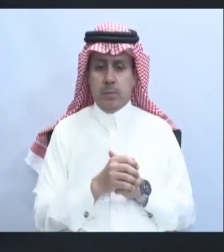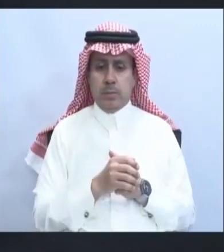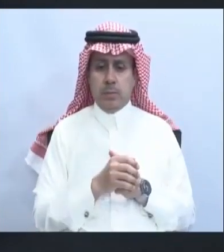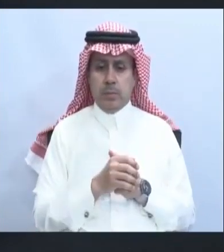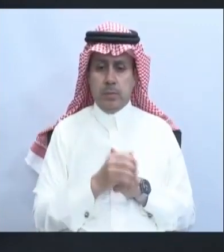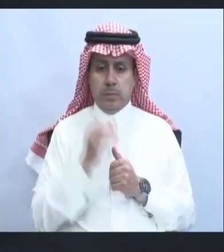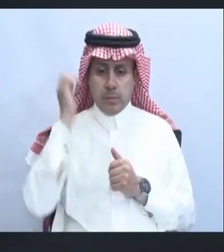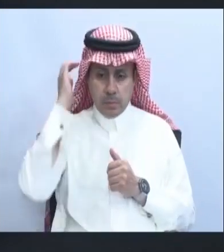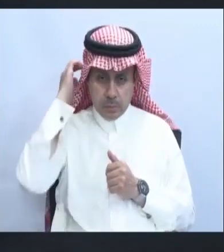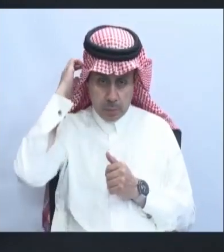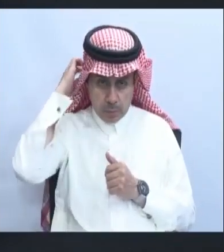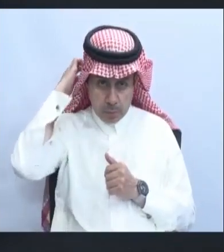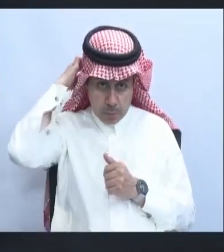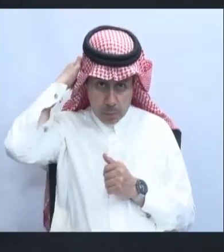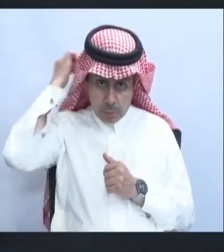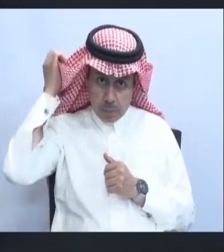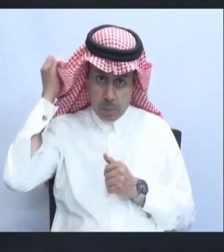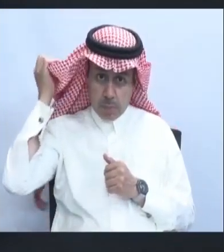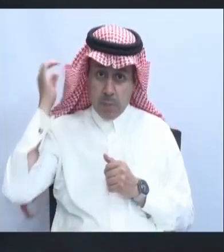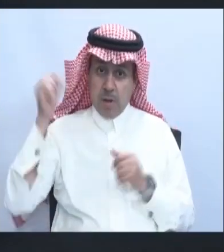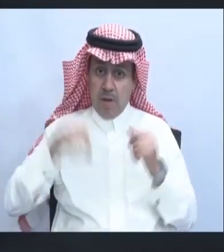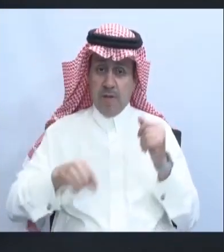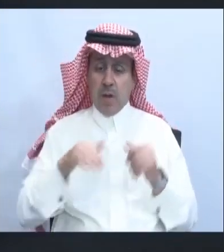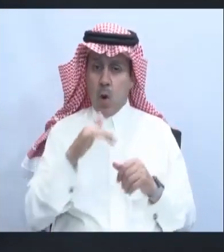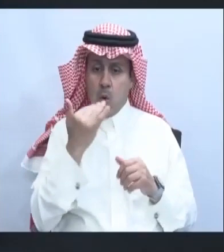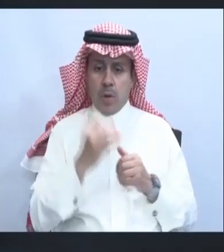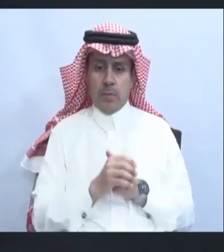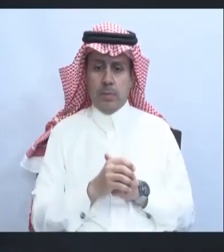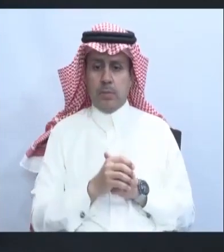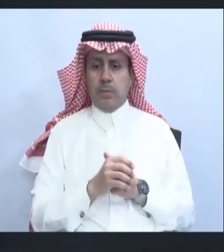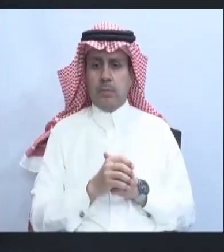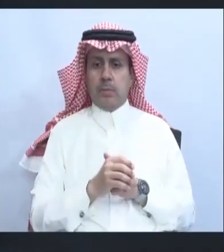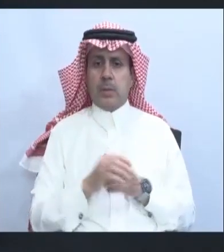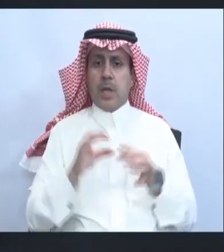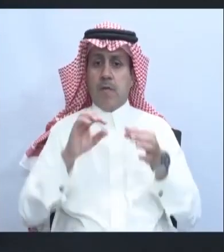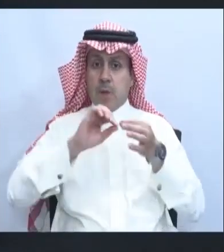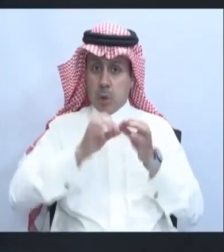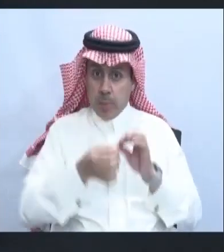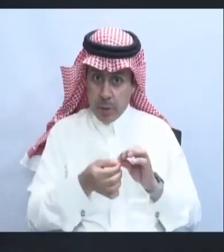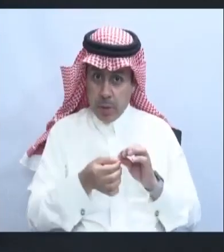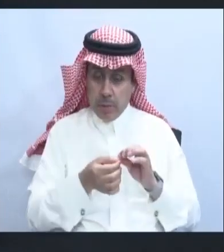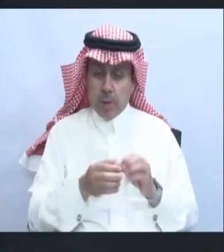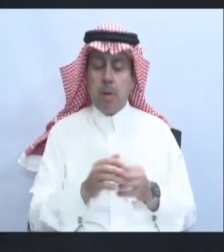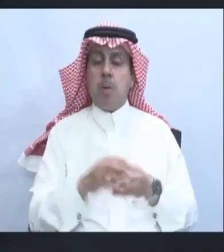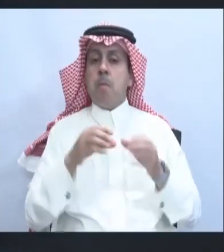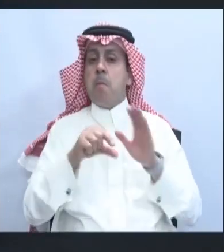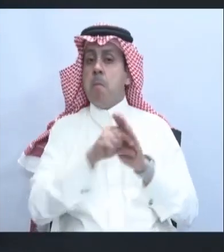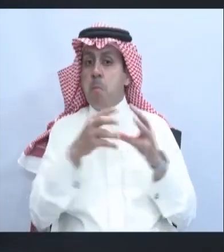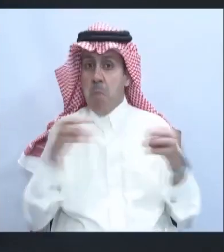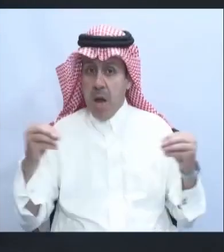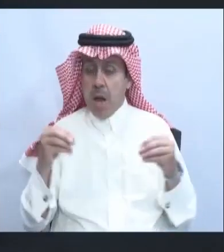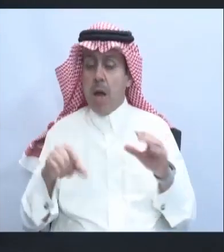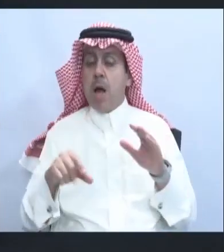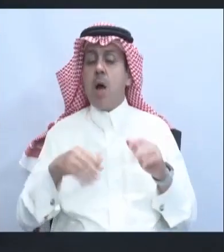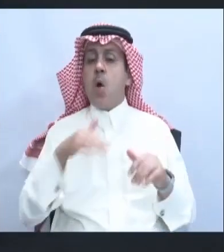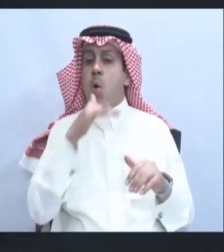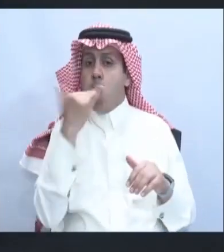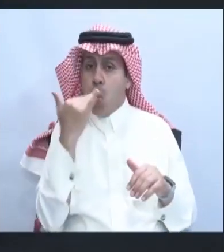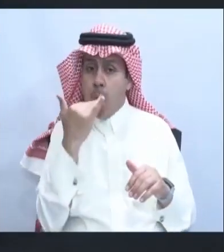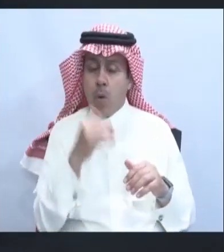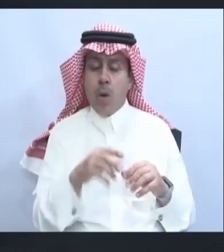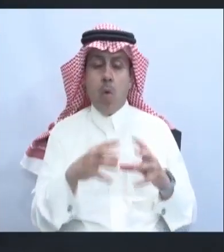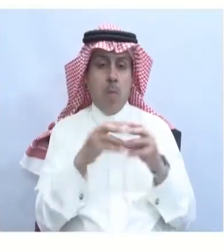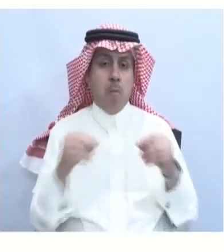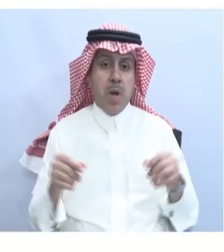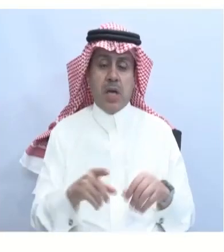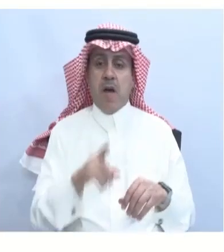كان هذا الذي يعد اذا هذا في اللغه هناك ارتباط وثيق بين المعنى اللغوي والمعنى الشرعي او